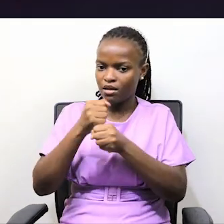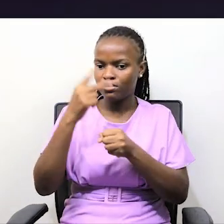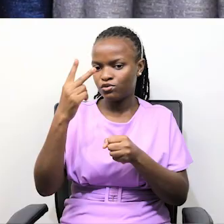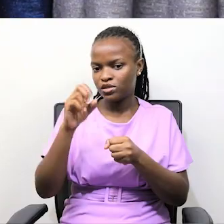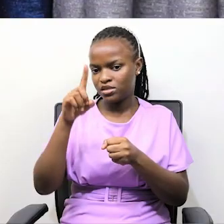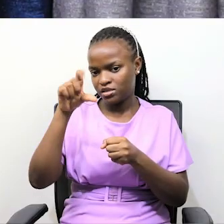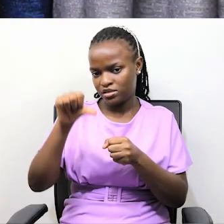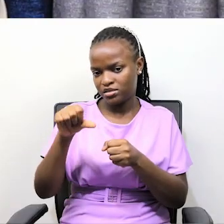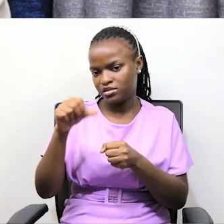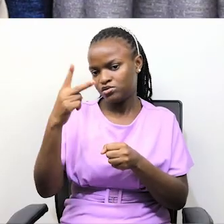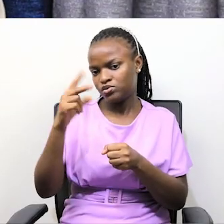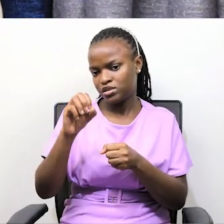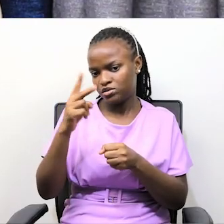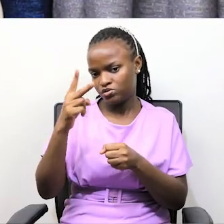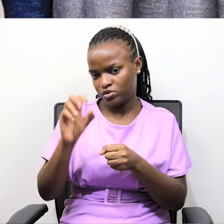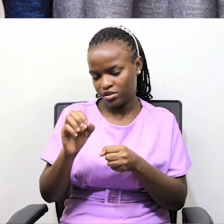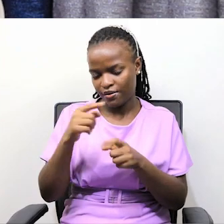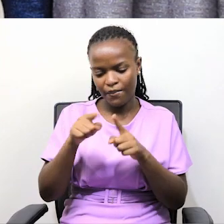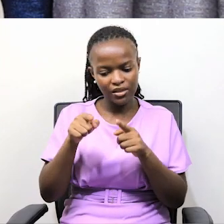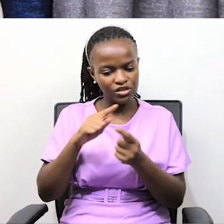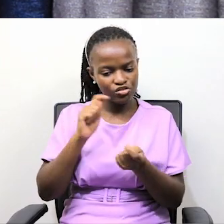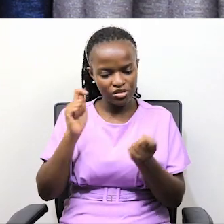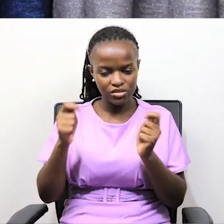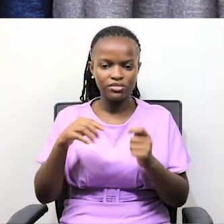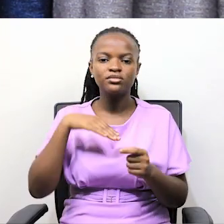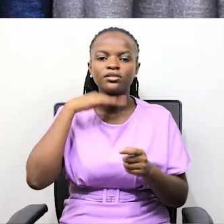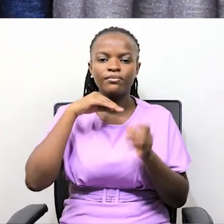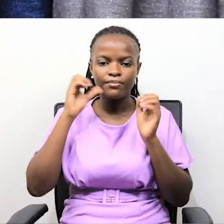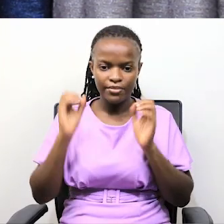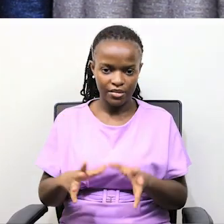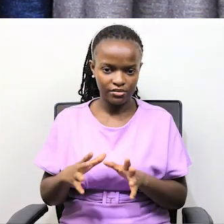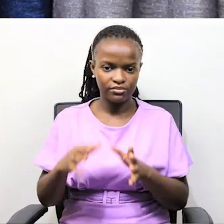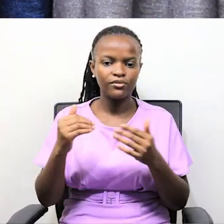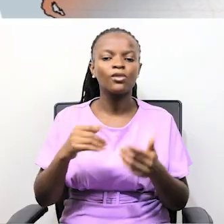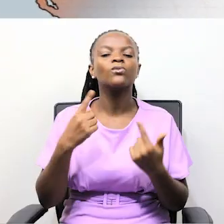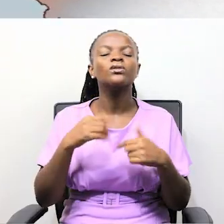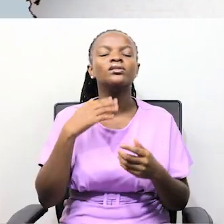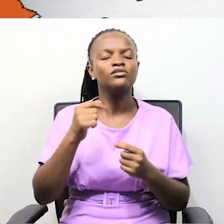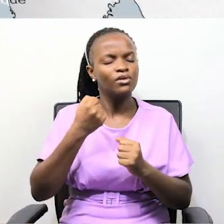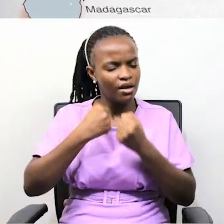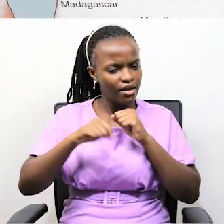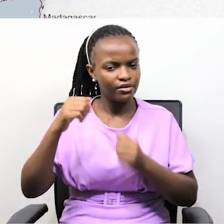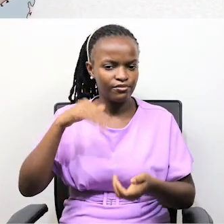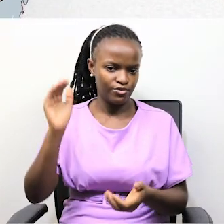2019-2020. Mais ces changements ne sont pas suffisants. Il faut en faire plus.